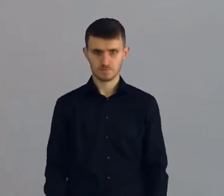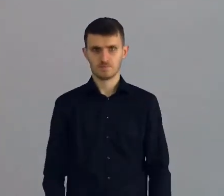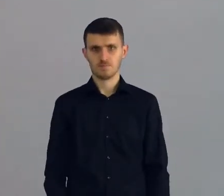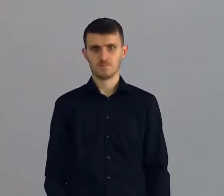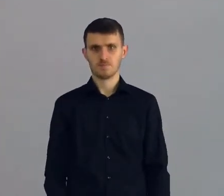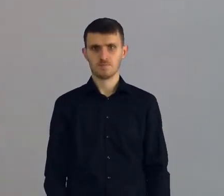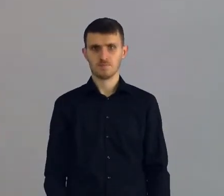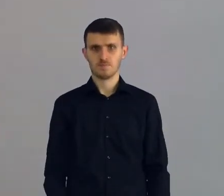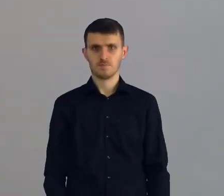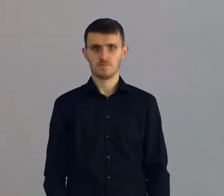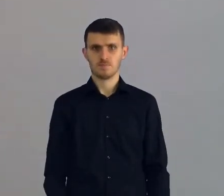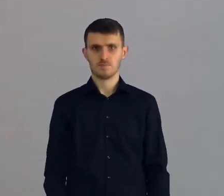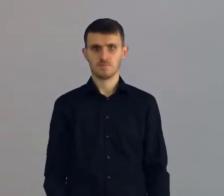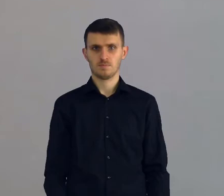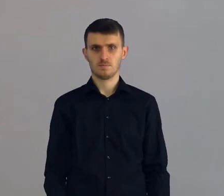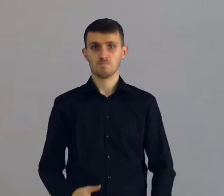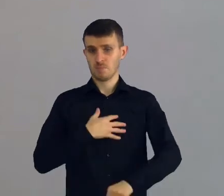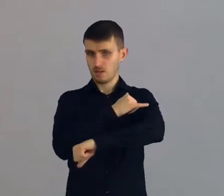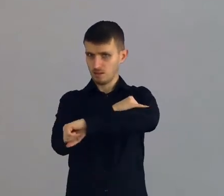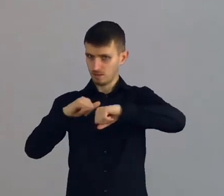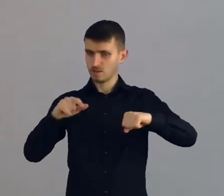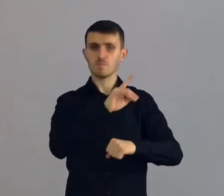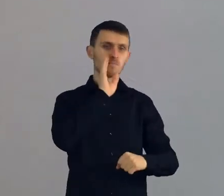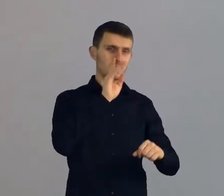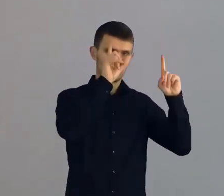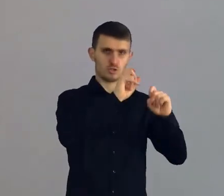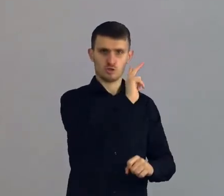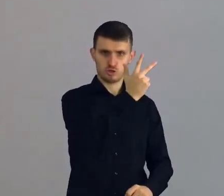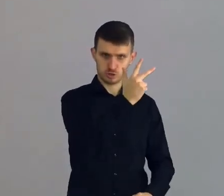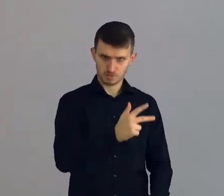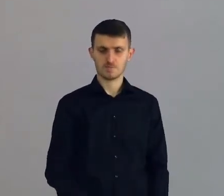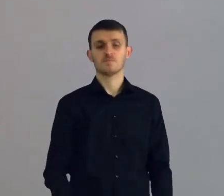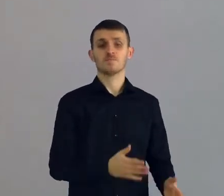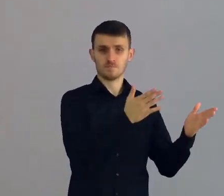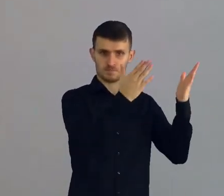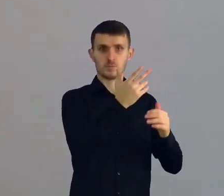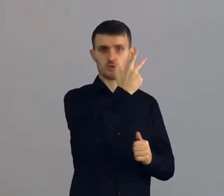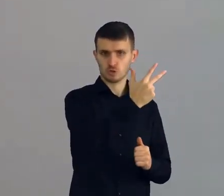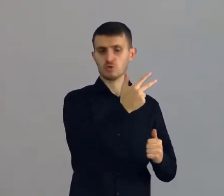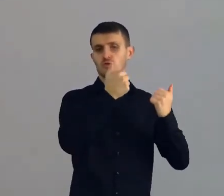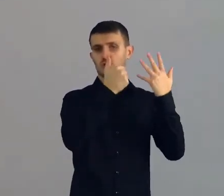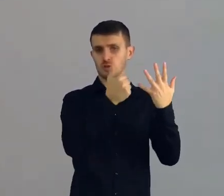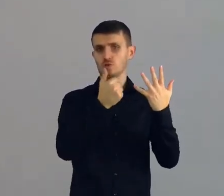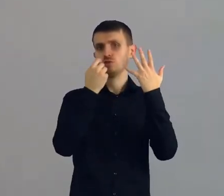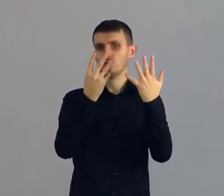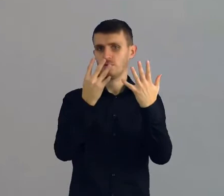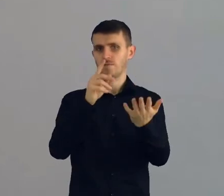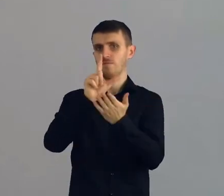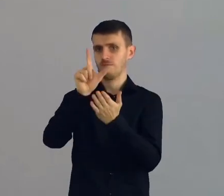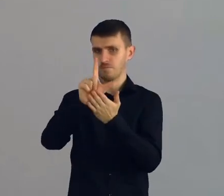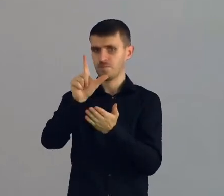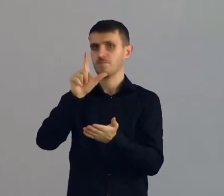jest 24 tak samo jak poprzednio każde z kresek oznacza o 3 więcej czyli